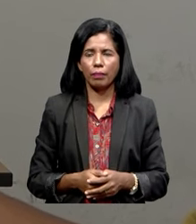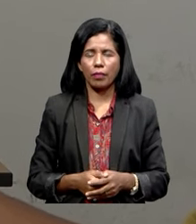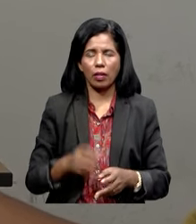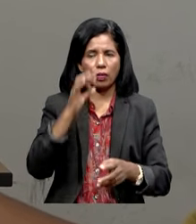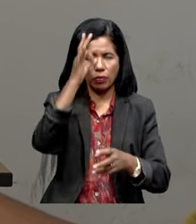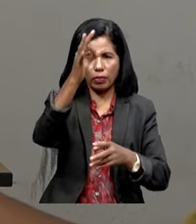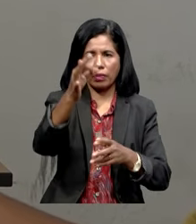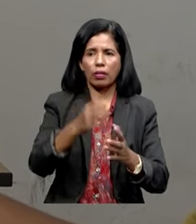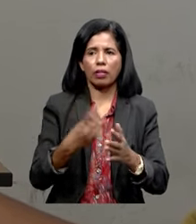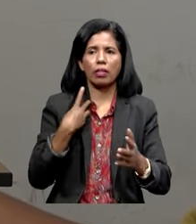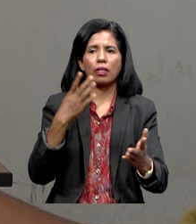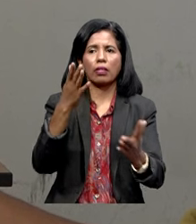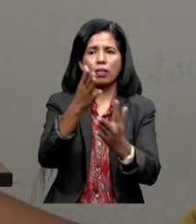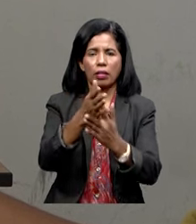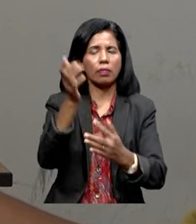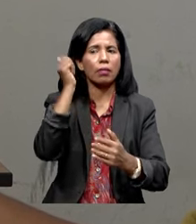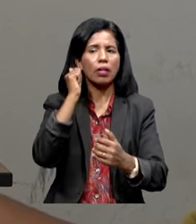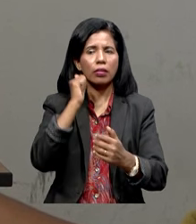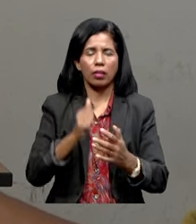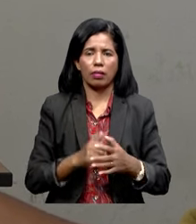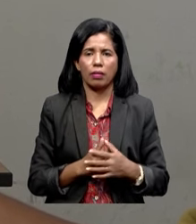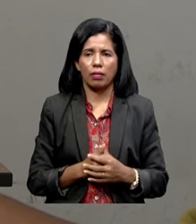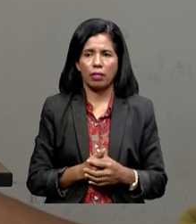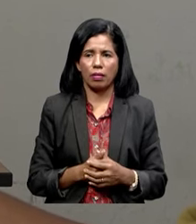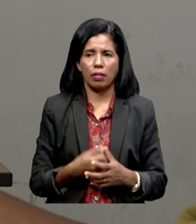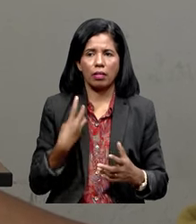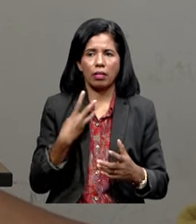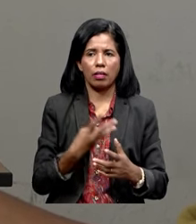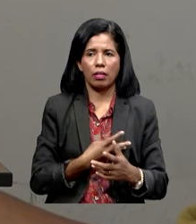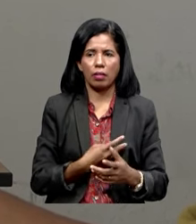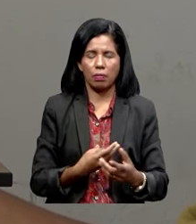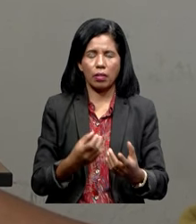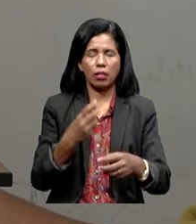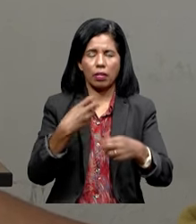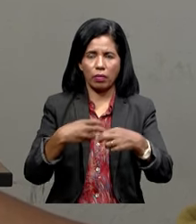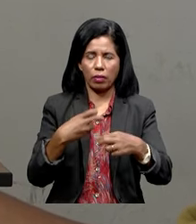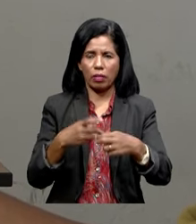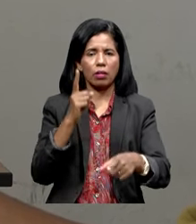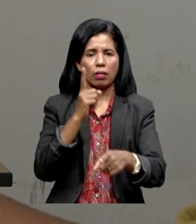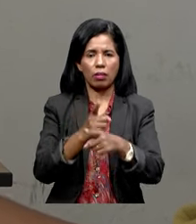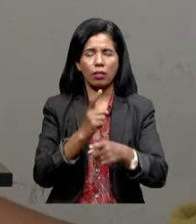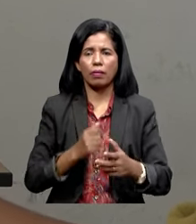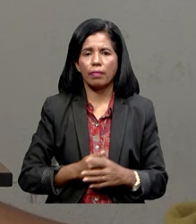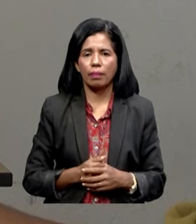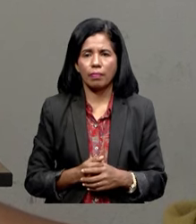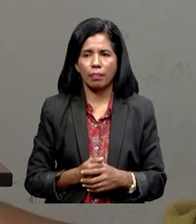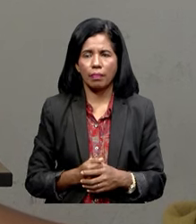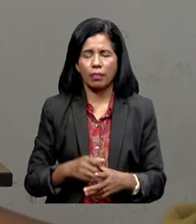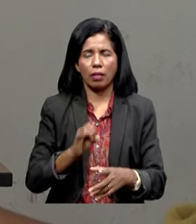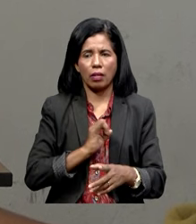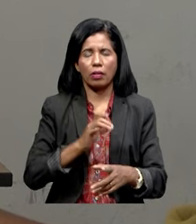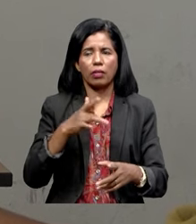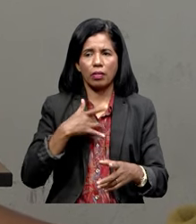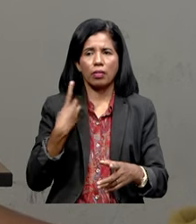bayru ita tamatan ba ASEAN ita mais pior liutan ne hausen ti kata